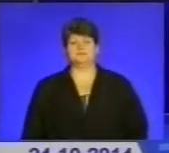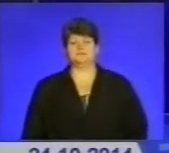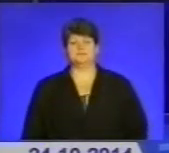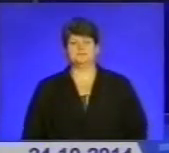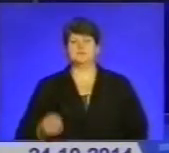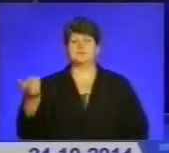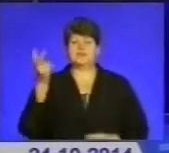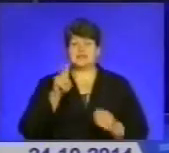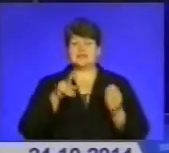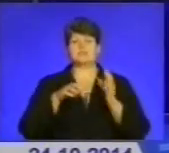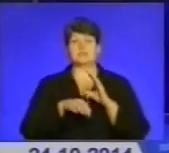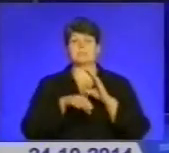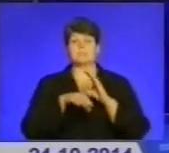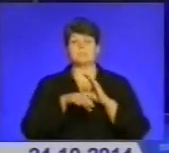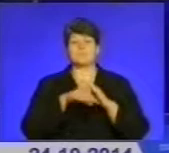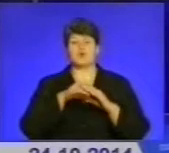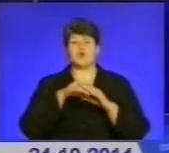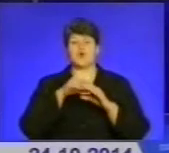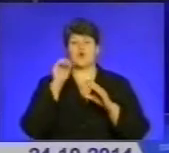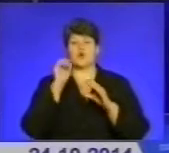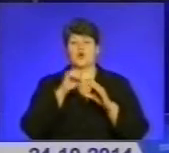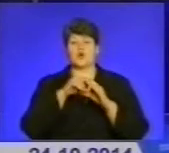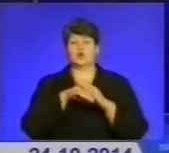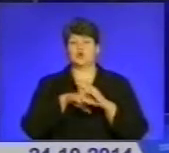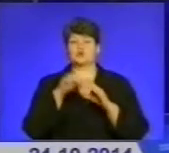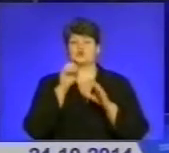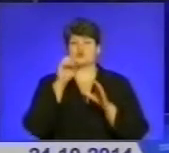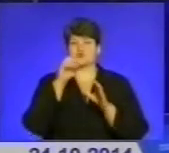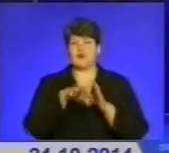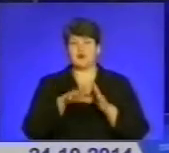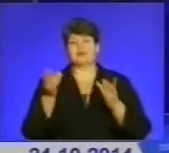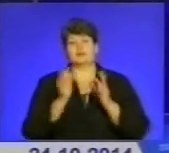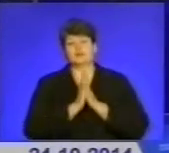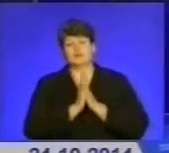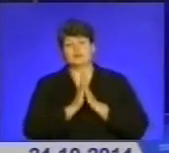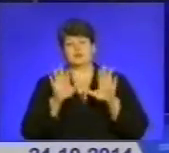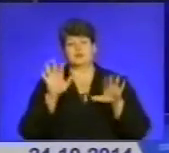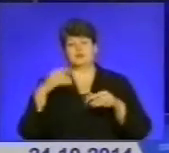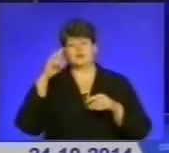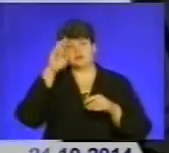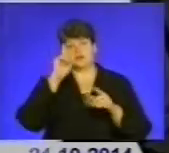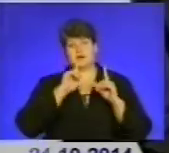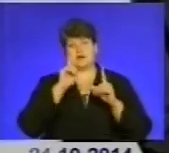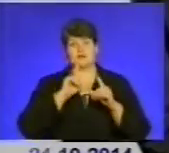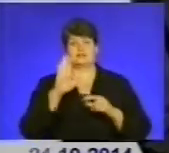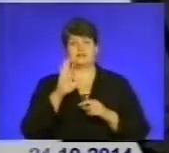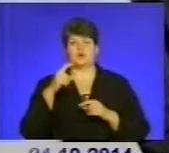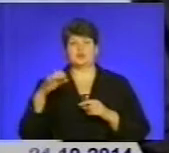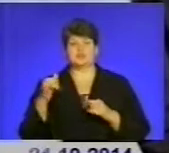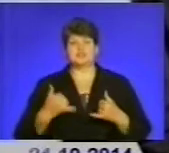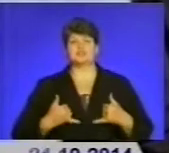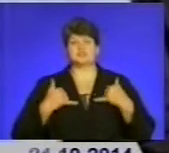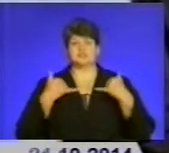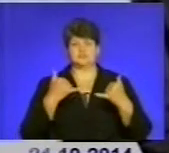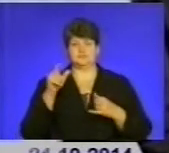Прийти та проголосувати своїм розумом та сумлінням 26 жовтня закликає і голова обласної ради Василь Хомінець. Шановні